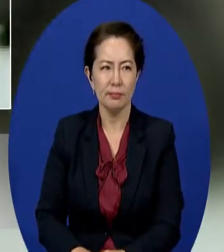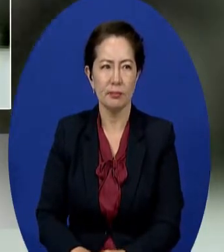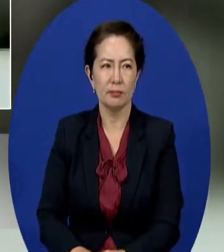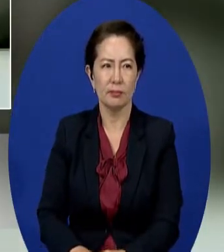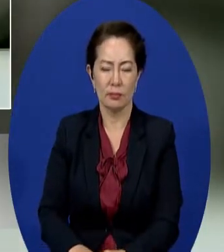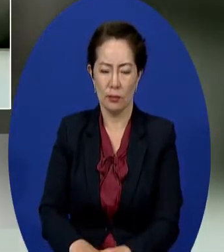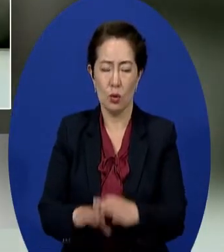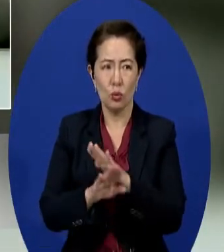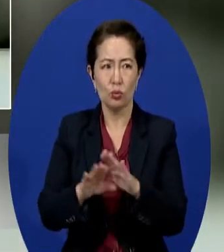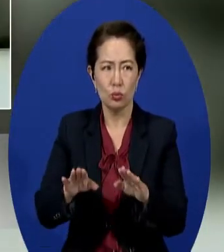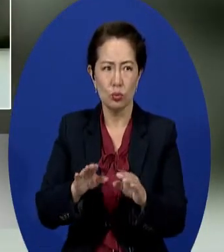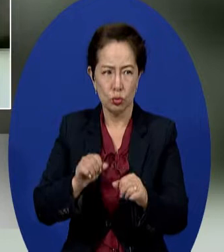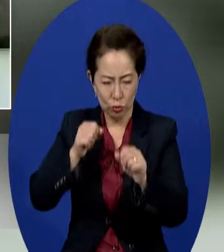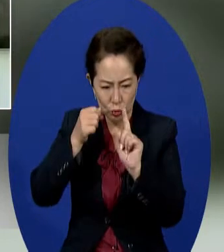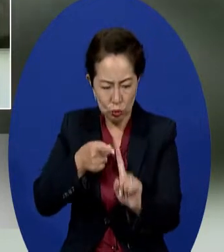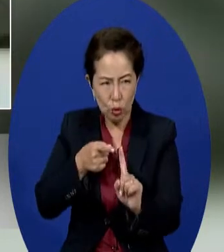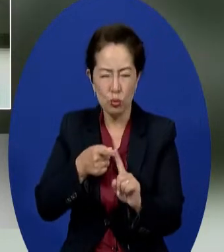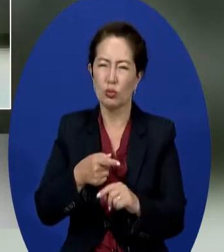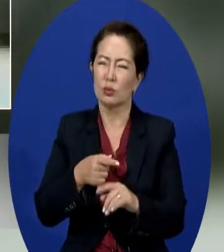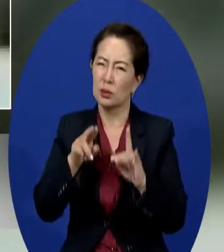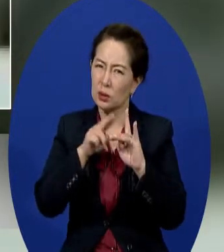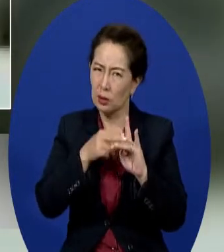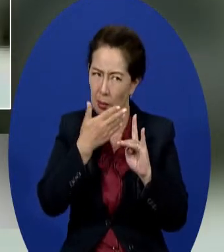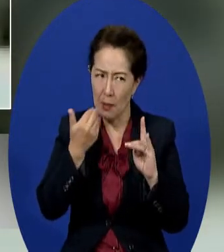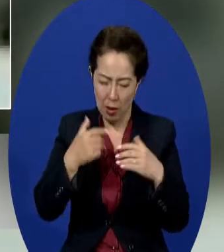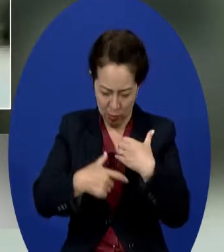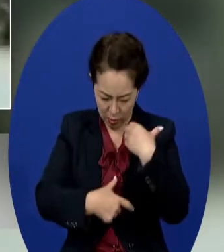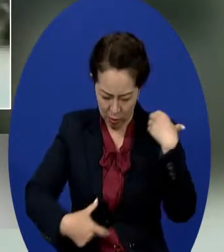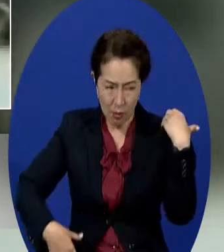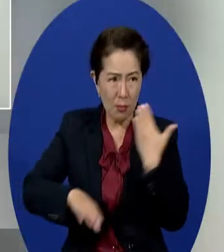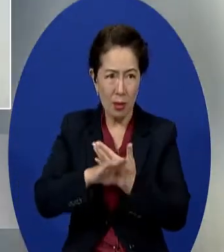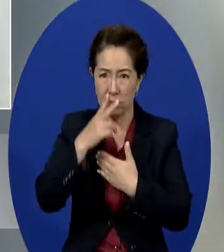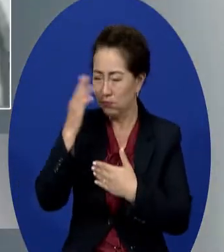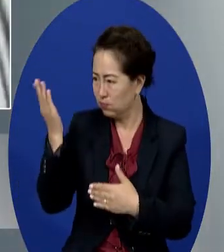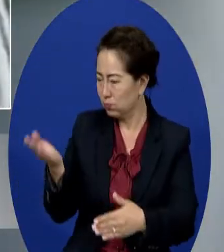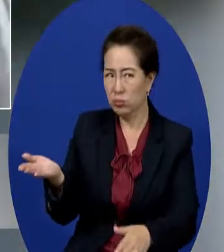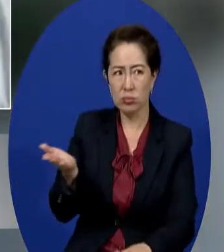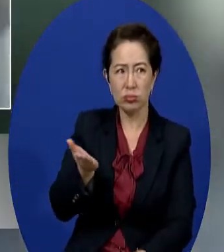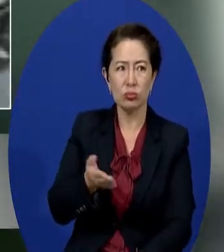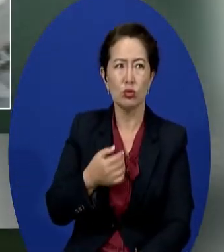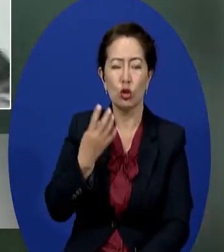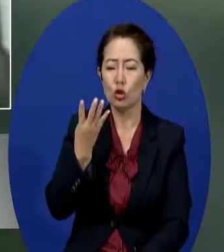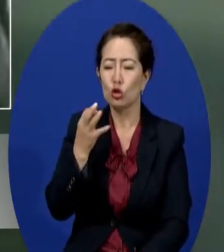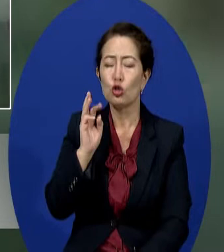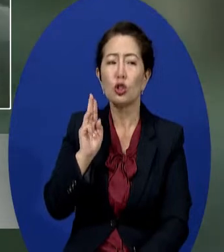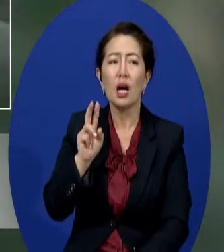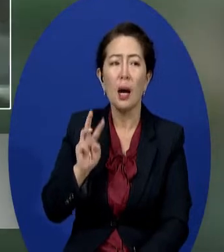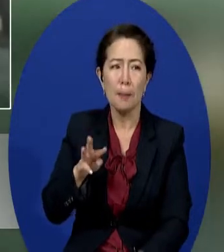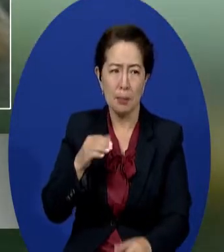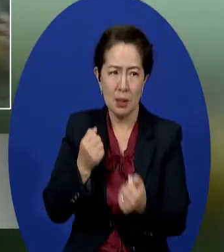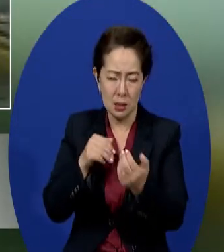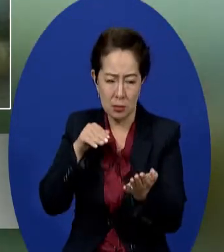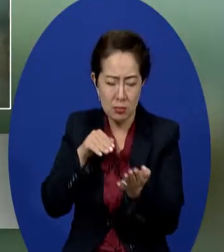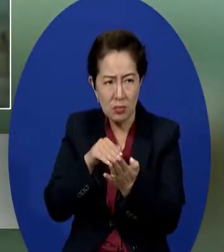Хүүхдэд зориултын суудал хамгаалтын бүс хэрэглэхгүйгээр хөдөлгөөнд оролцох нь ямар эрсдэлтэйг одоо үзүүлээ. Ойролцоогоор 40 км цагийн хурдтай яв